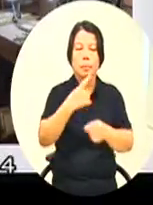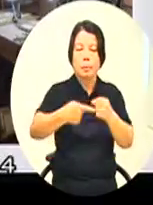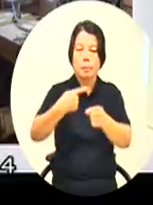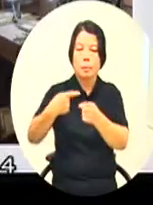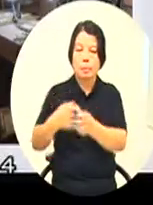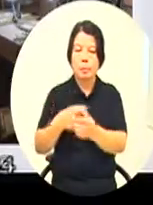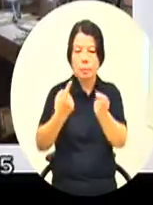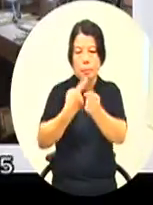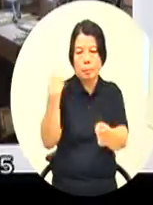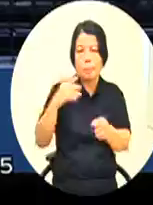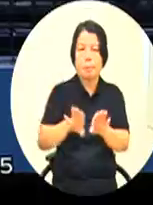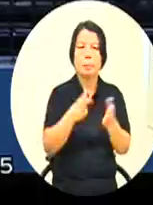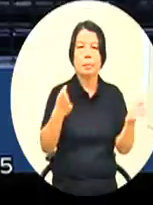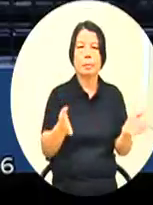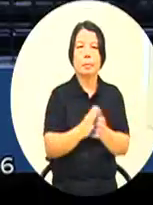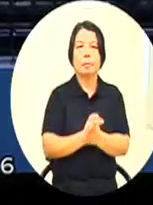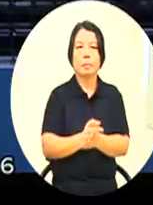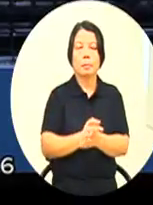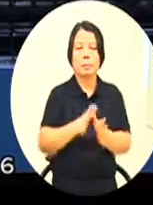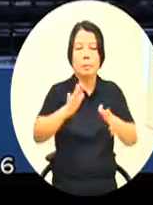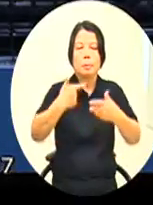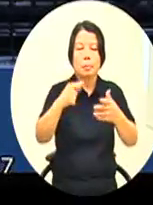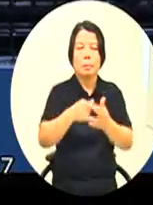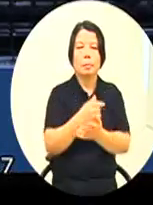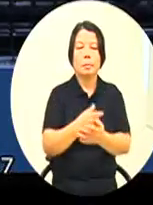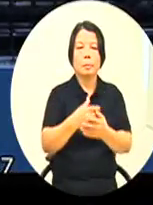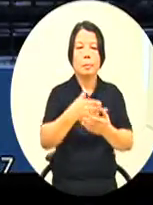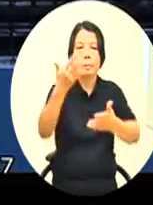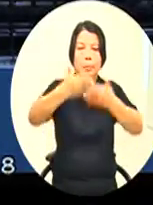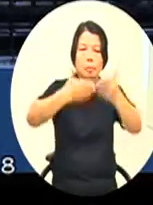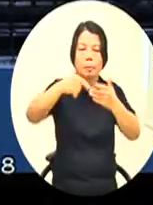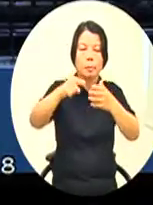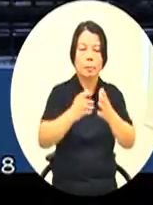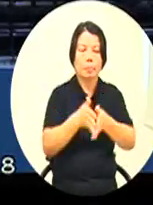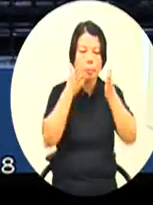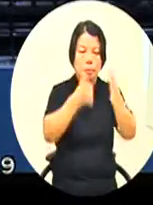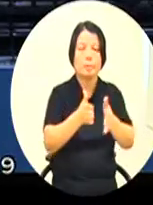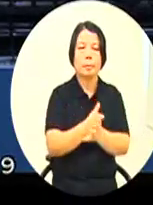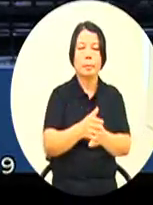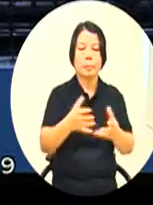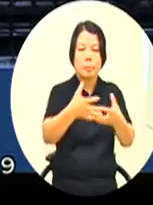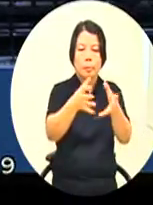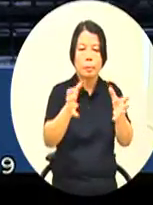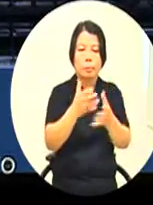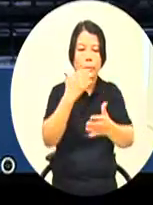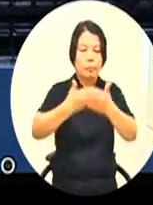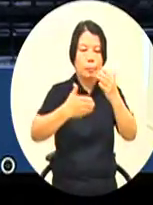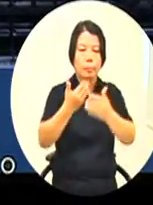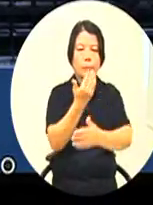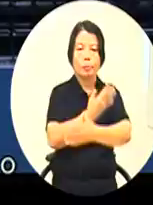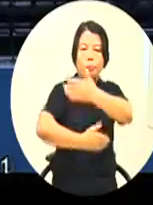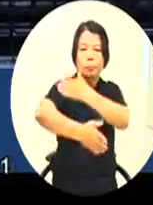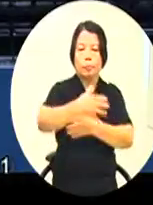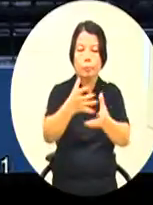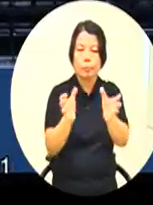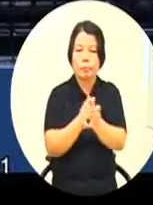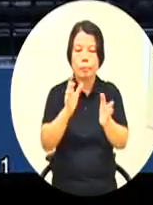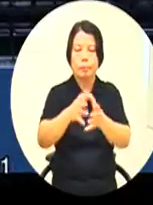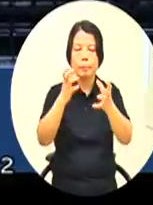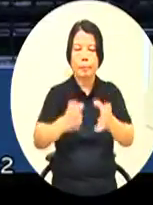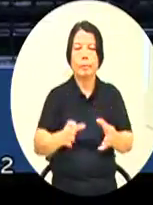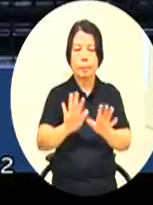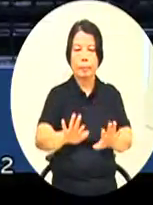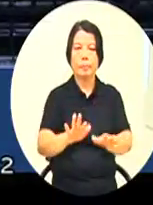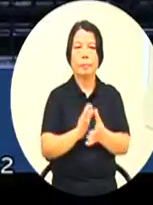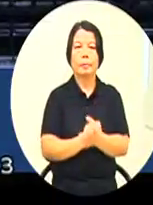从去年开始，春艺的那个小剧场，它就针对全国的剧团 办理的甄选计划。那今年